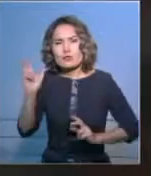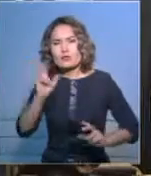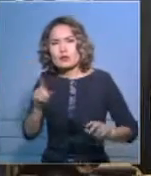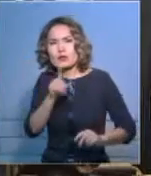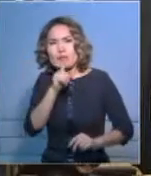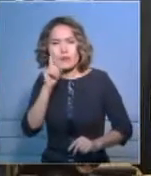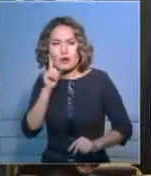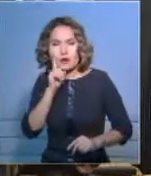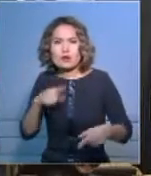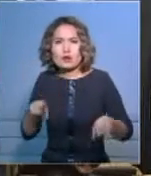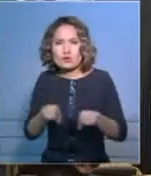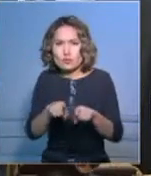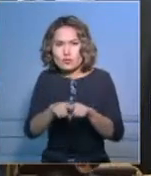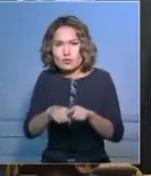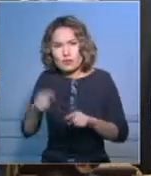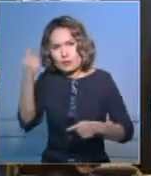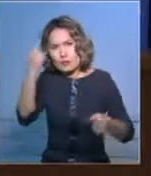бар.